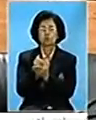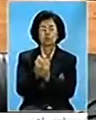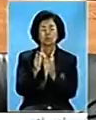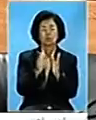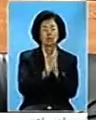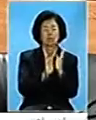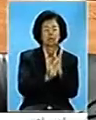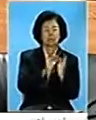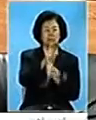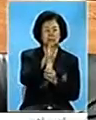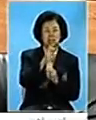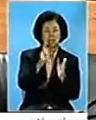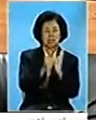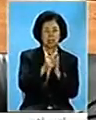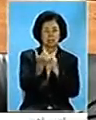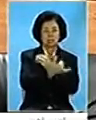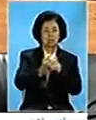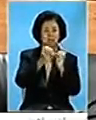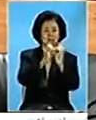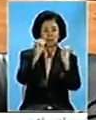หลักการมันจะเสียหายหลักประเทศมันจะไม่มี